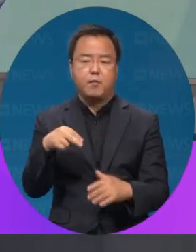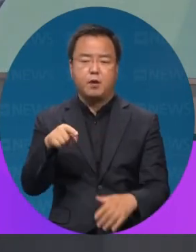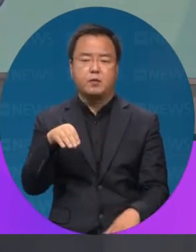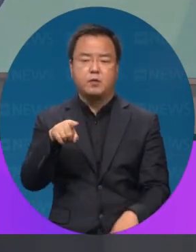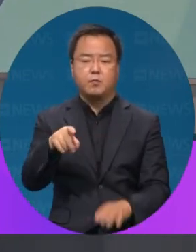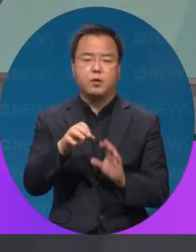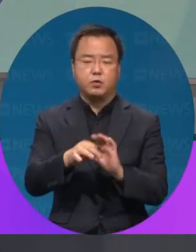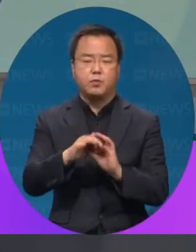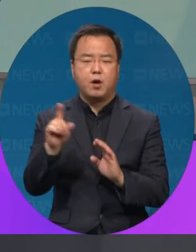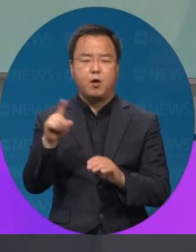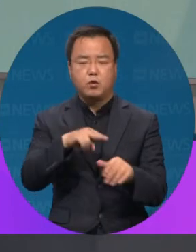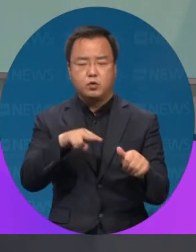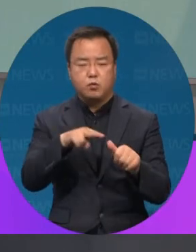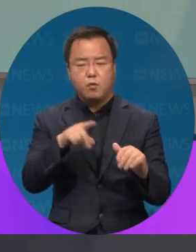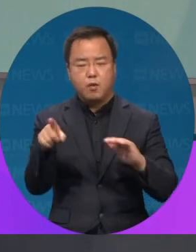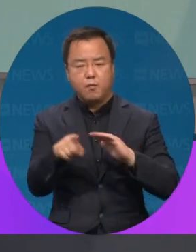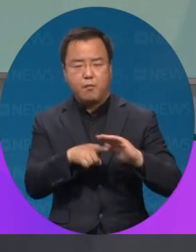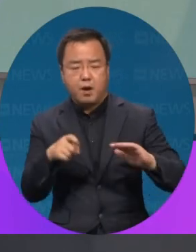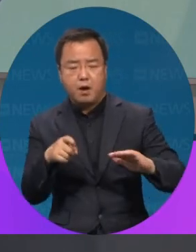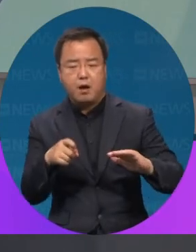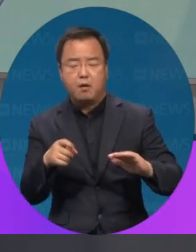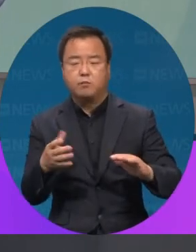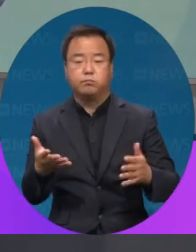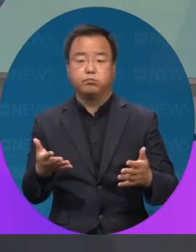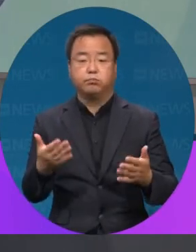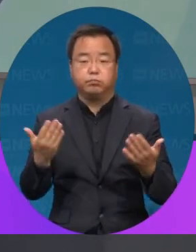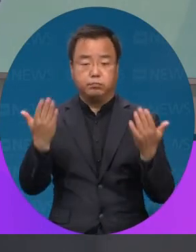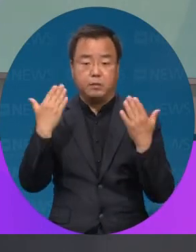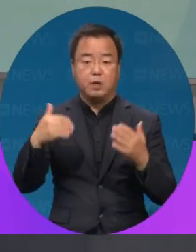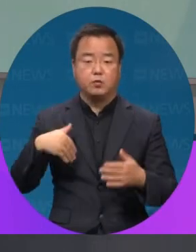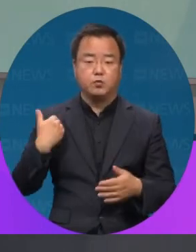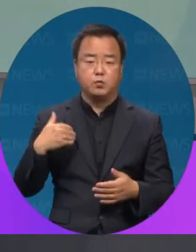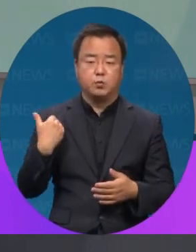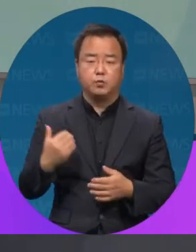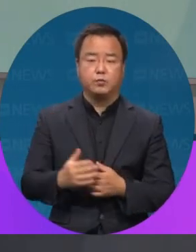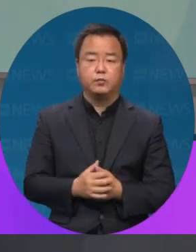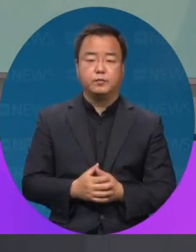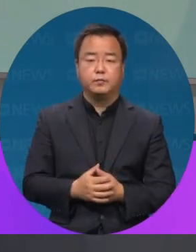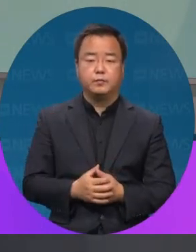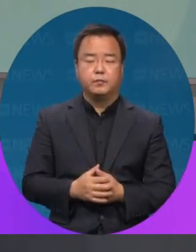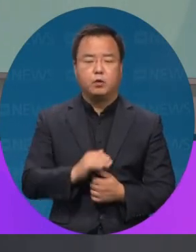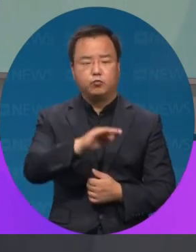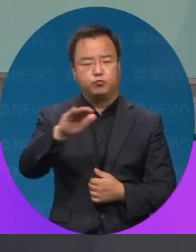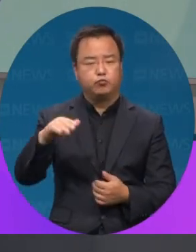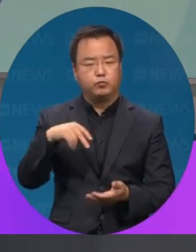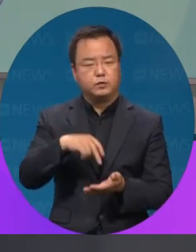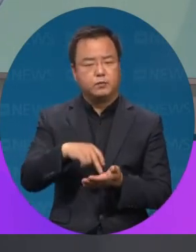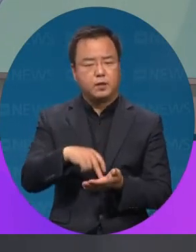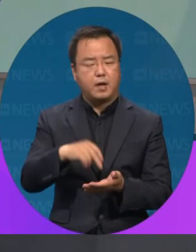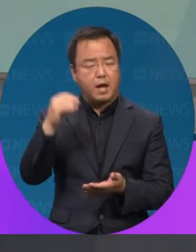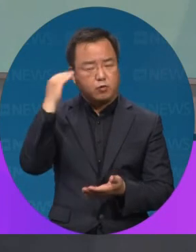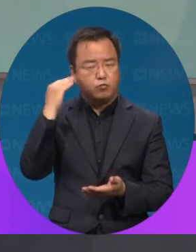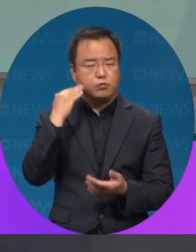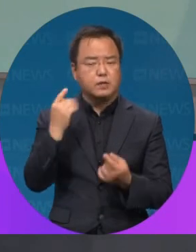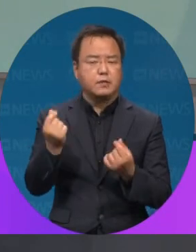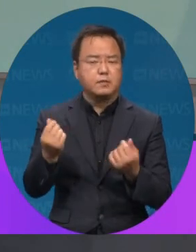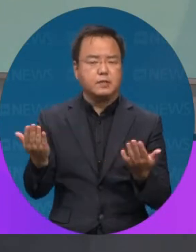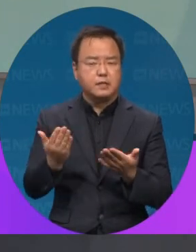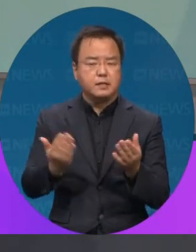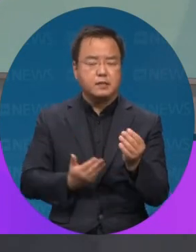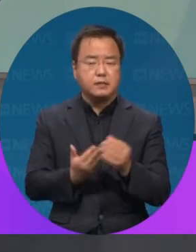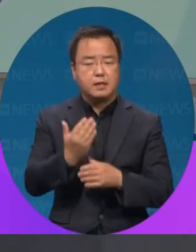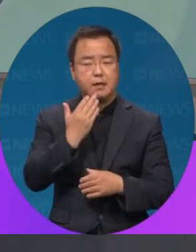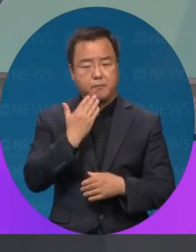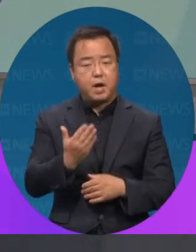어떤 정보들을 빼 나가는지 조차 이 학교 측의 제대로 파악을 할 수 없다는 겁니다 우리나라에서도 비슷한 일 일어나지 않을 뭐